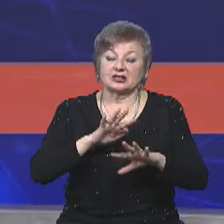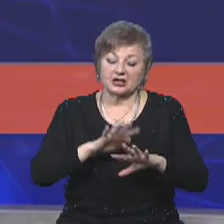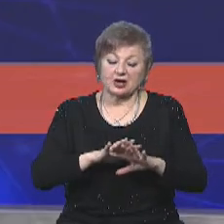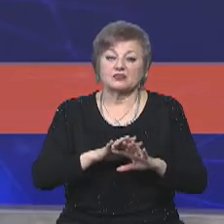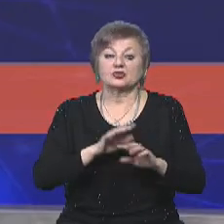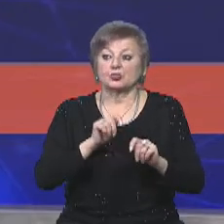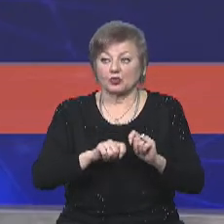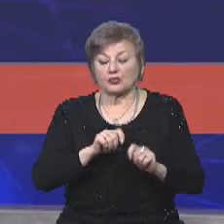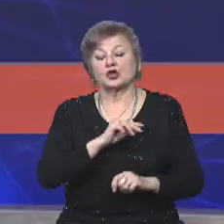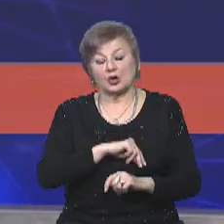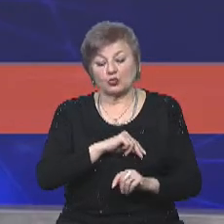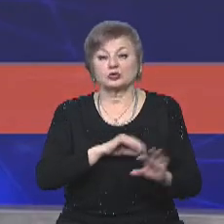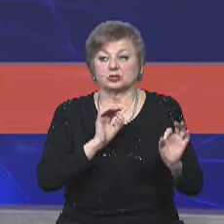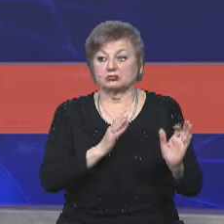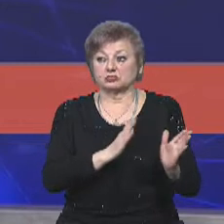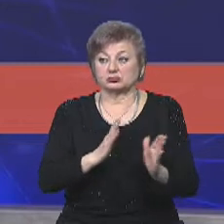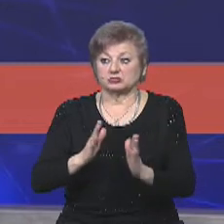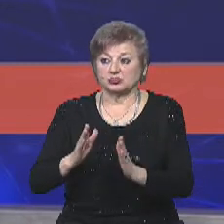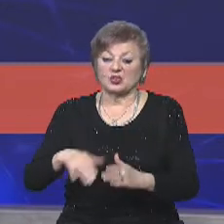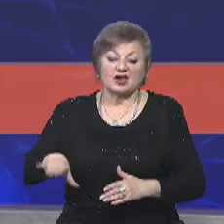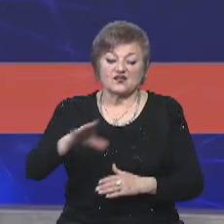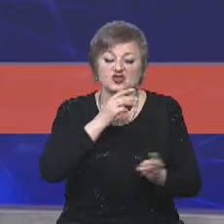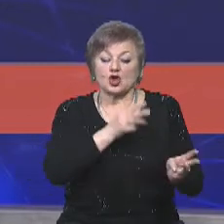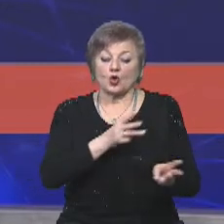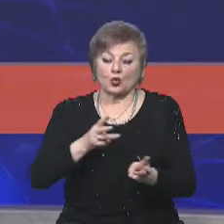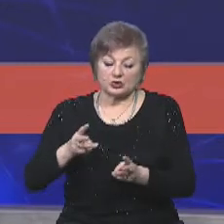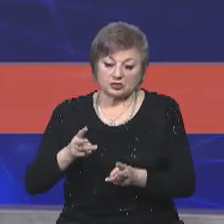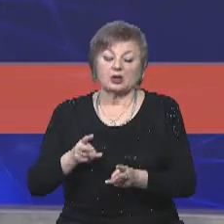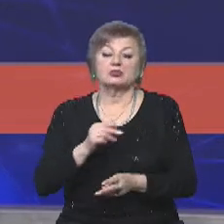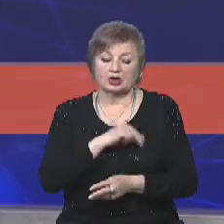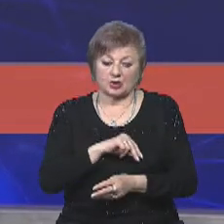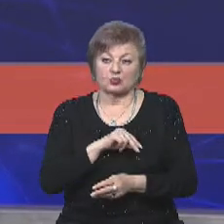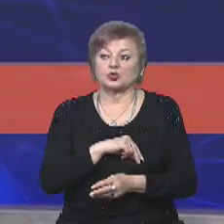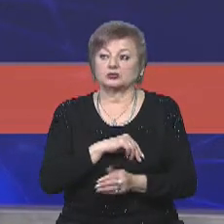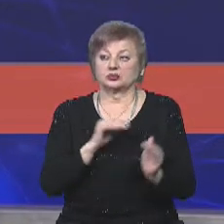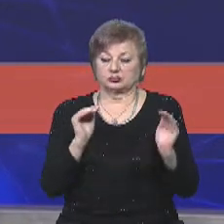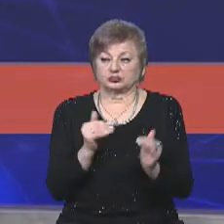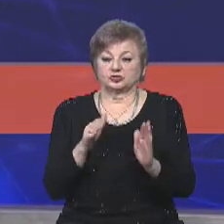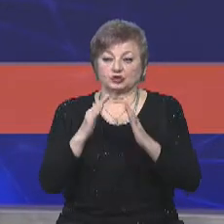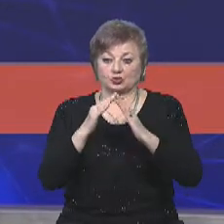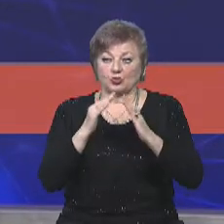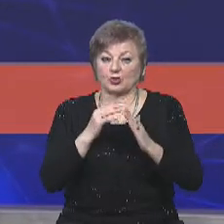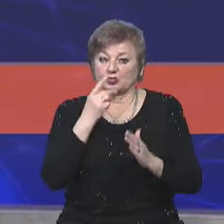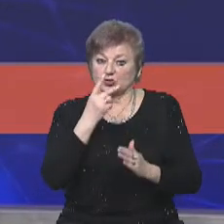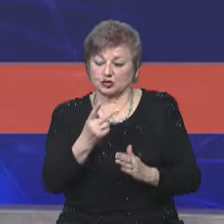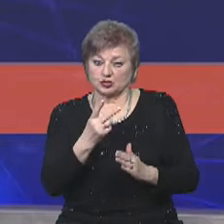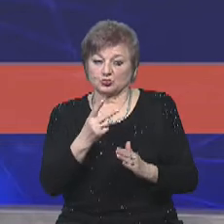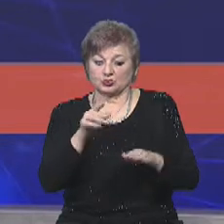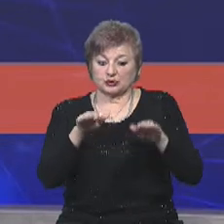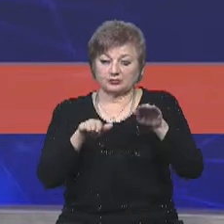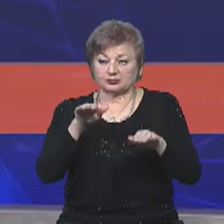утвержден, сейчас он в работе. Все котельные работают в температурном режиме. На домах температура, которая